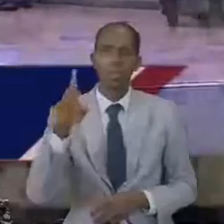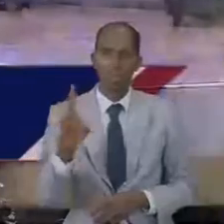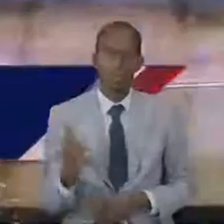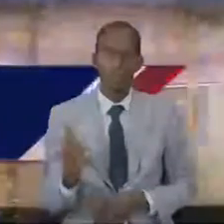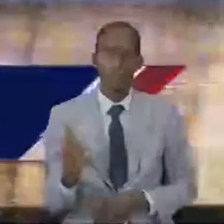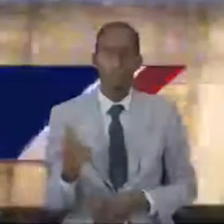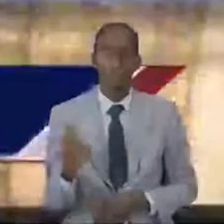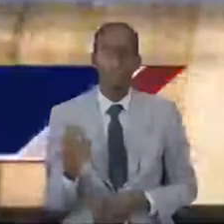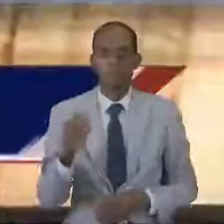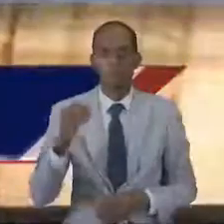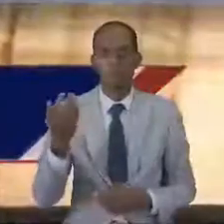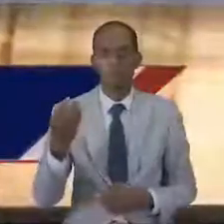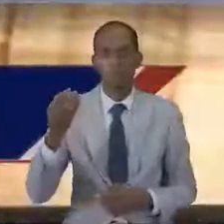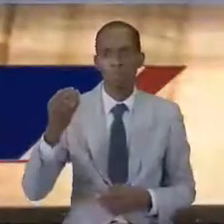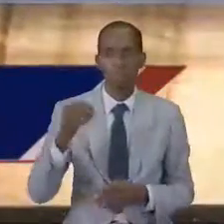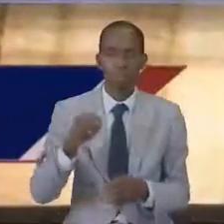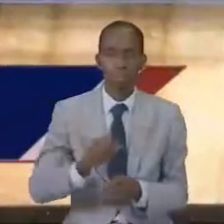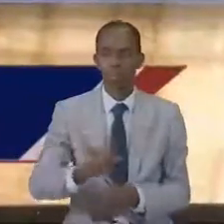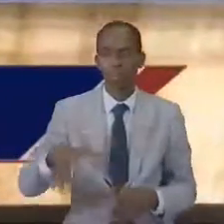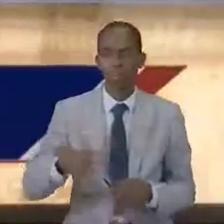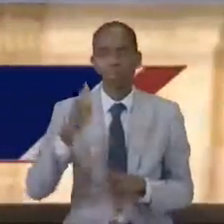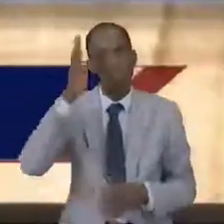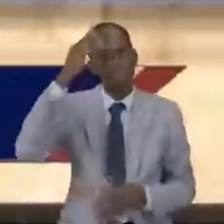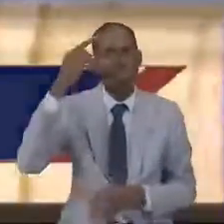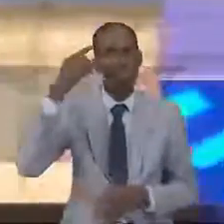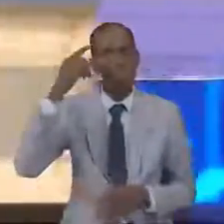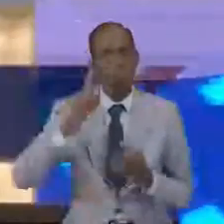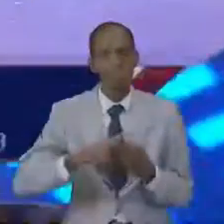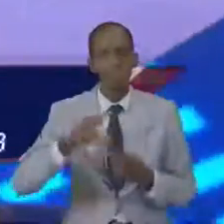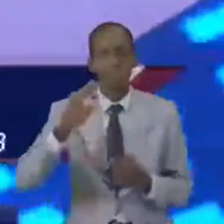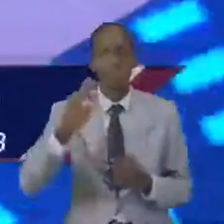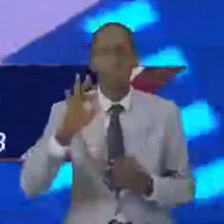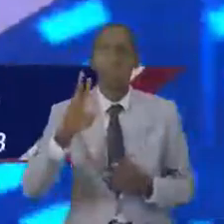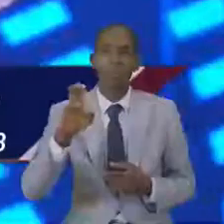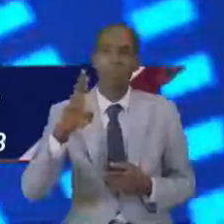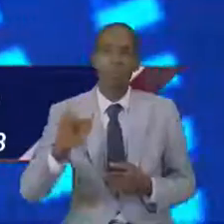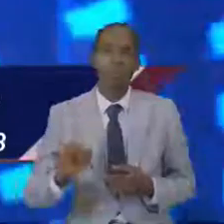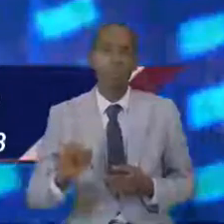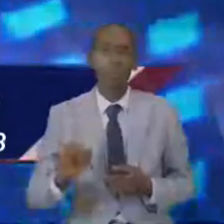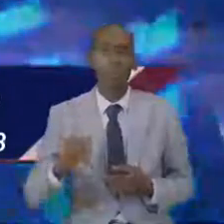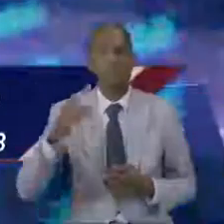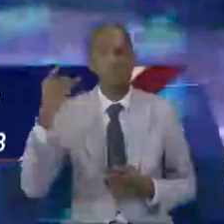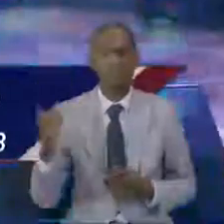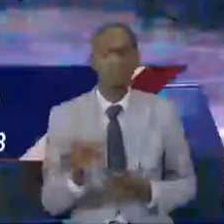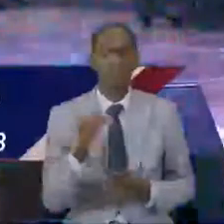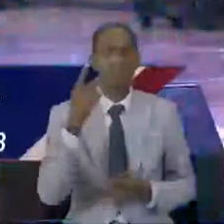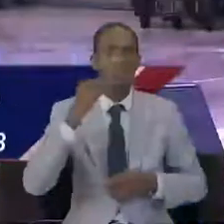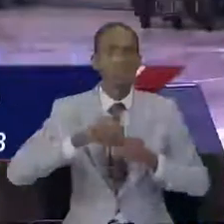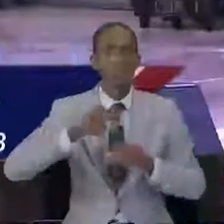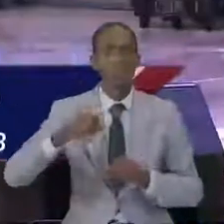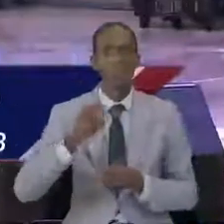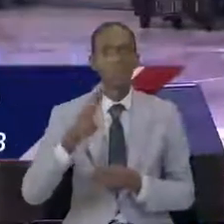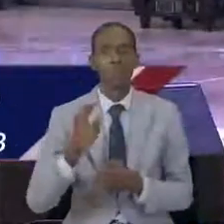la condamnation pour les semeurs endurci destinés à la furie pour toujours ou la fureur